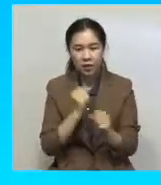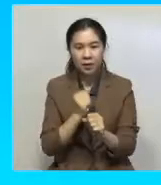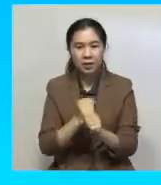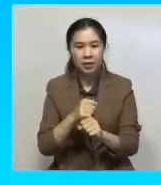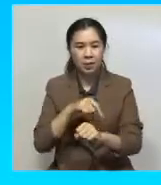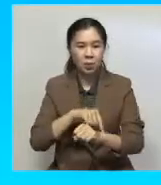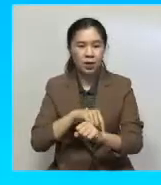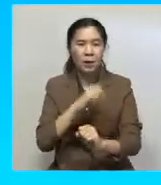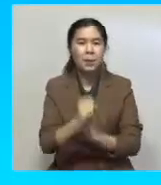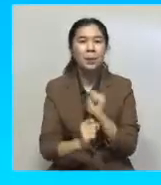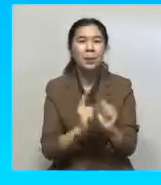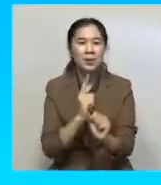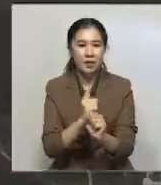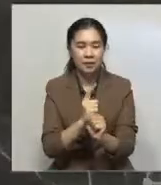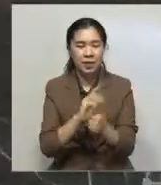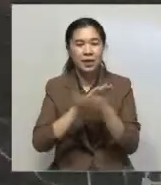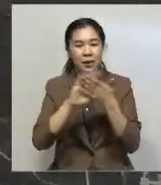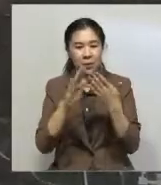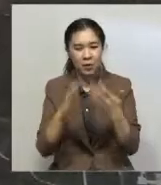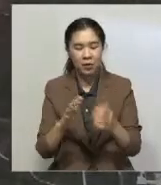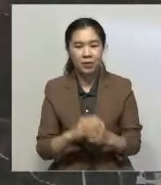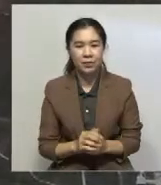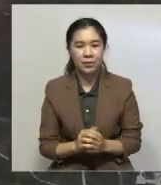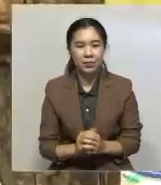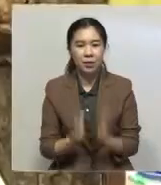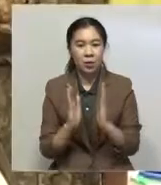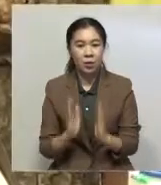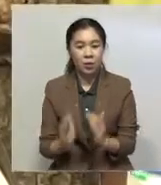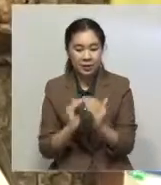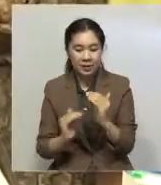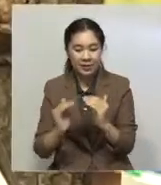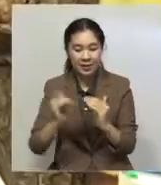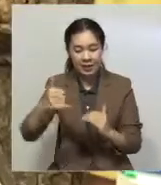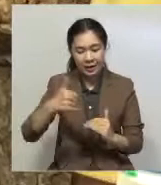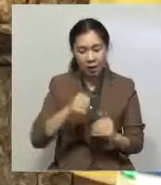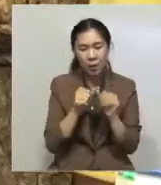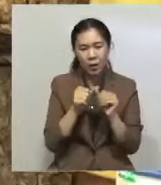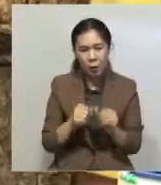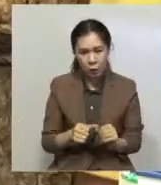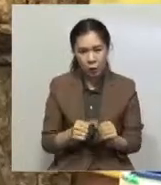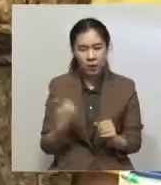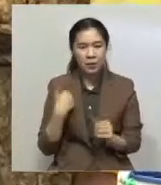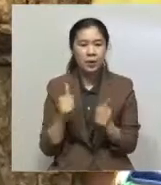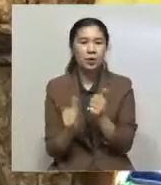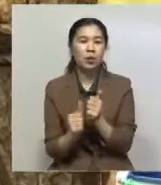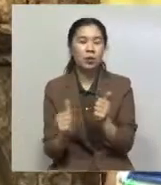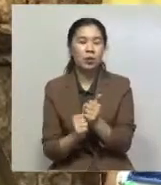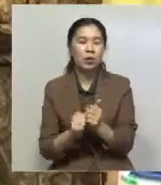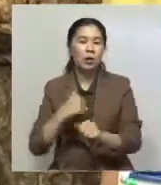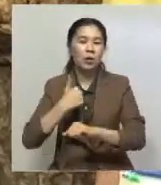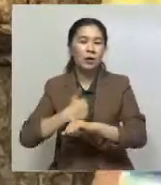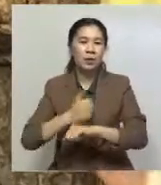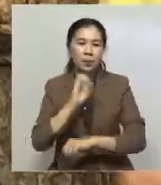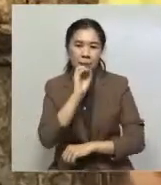างประมาณ1ปีเท่านั้นนะคะส่วนใครที่มีสิทธิ์จะเข้าไปอาศัยอยู่ได้บ้างเรื่องนี้ทางรองอธิบดีกรมธน